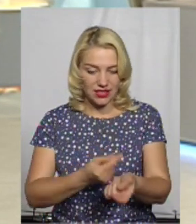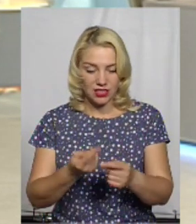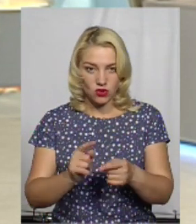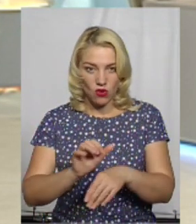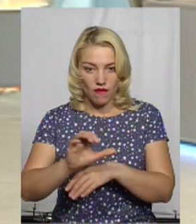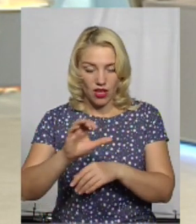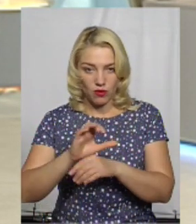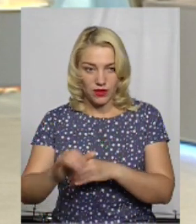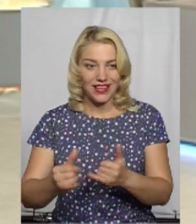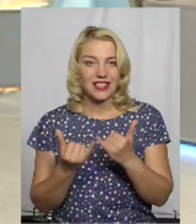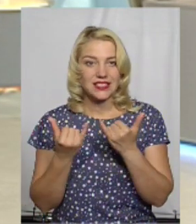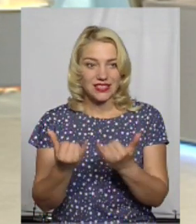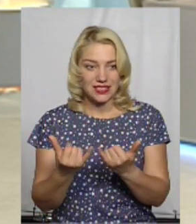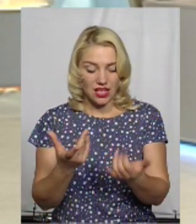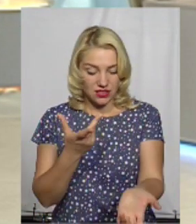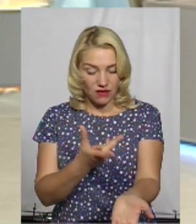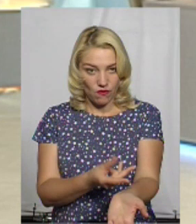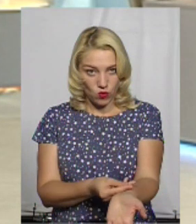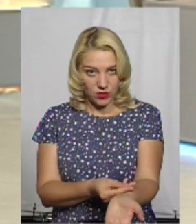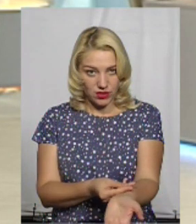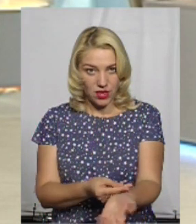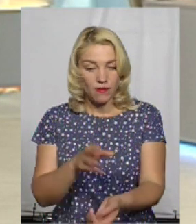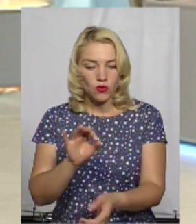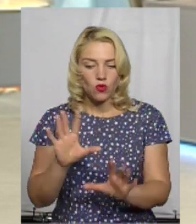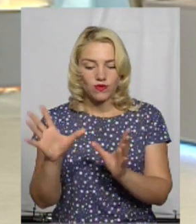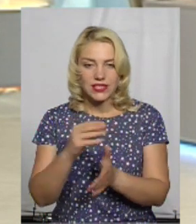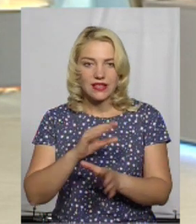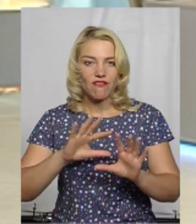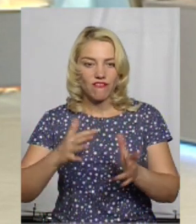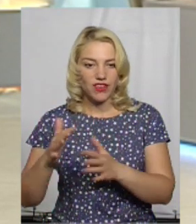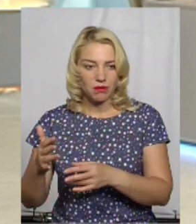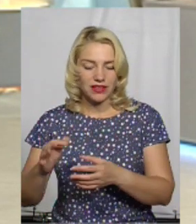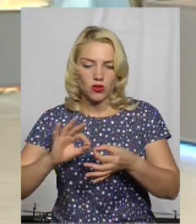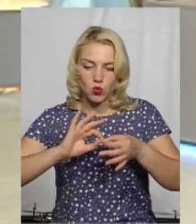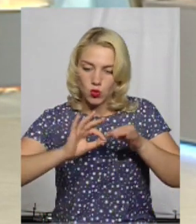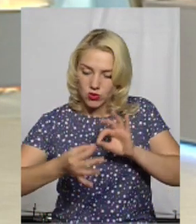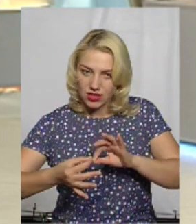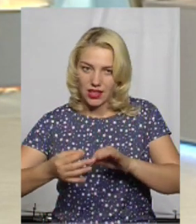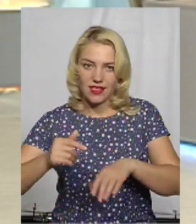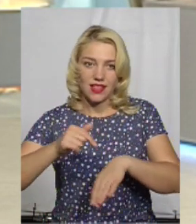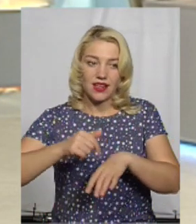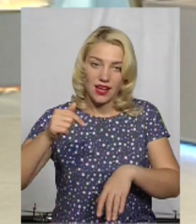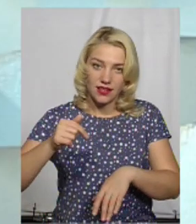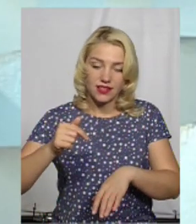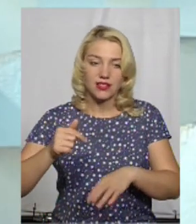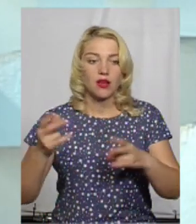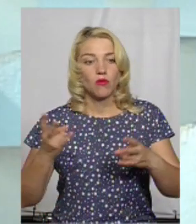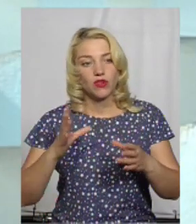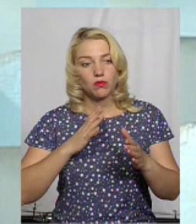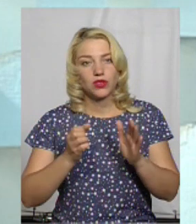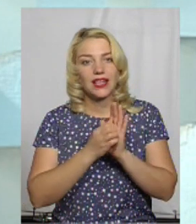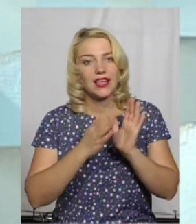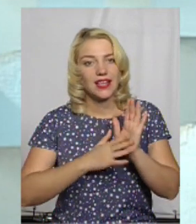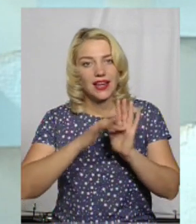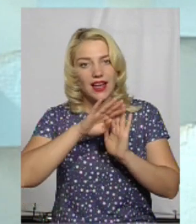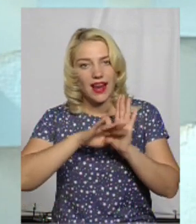виробника зараз вводиться, то всі випадки і ускладнень, і реакцій має бути якийсь